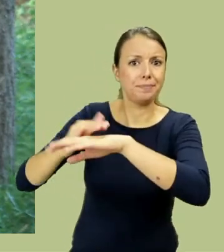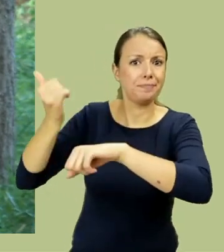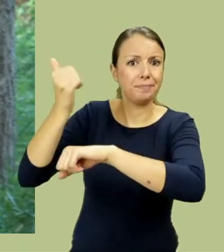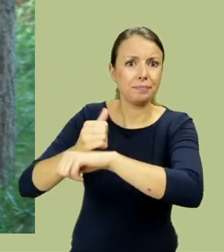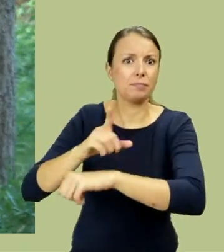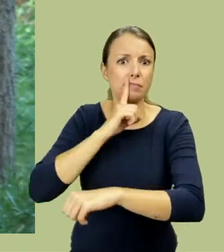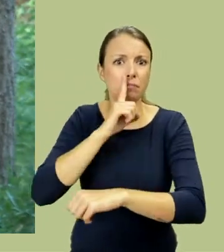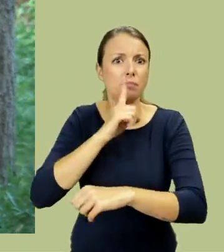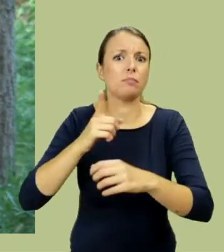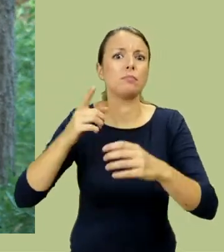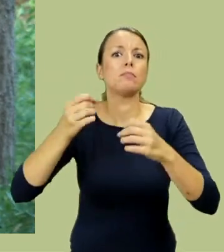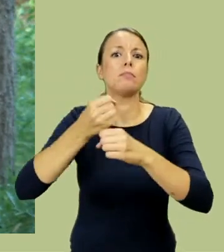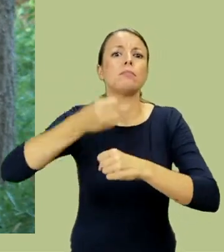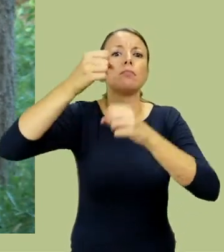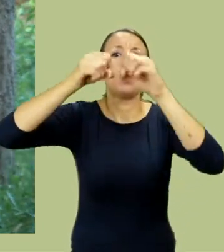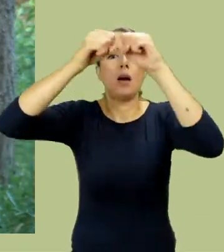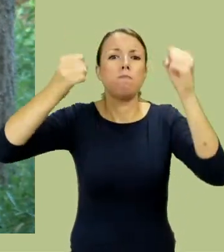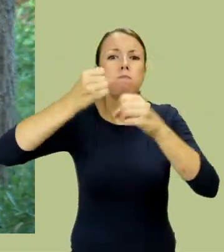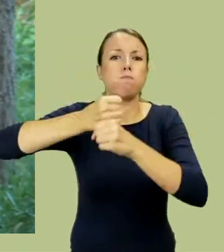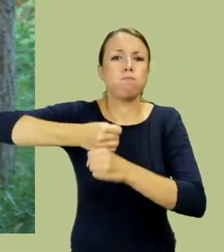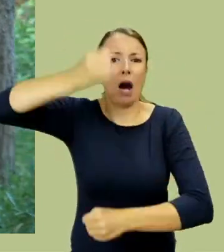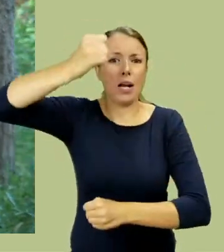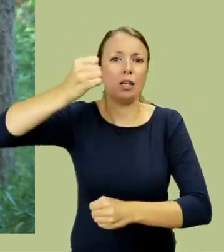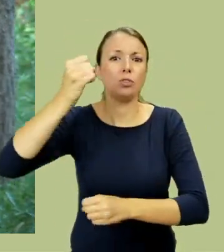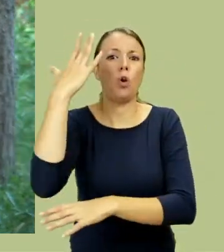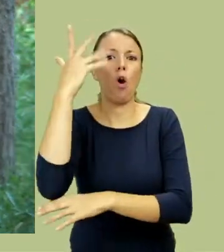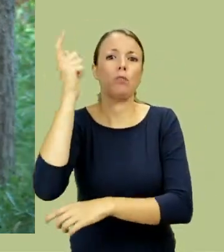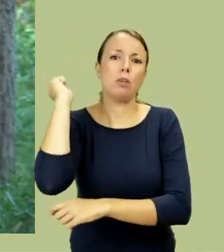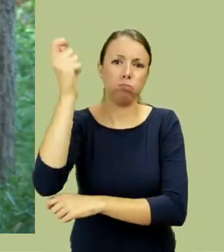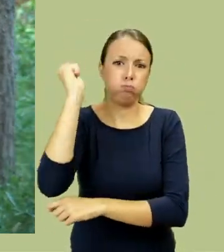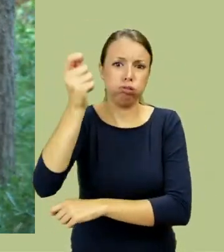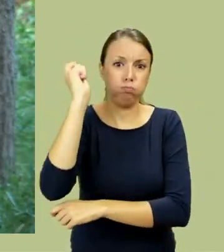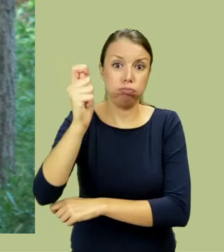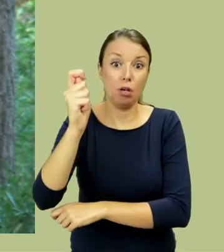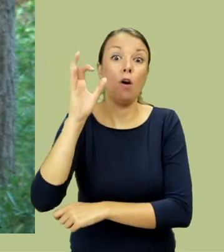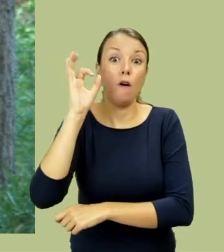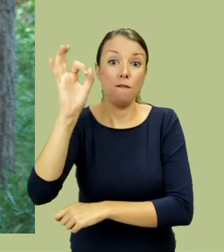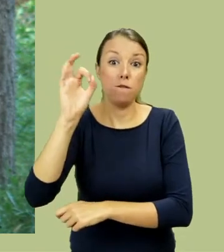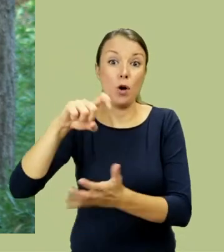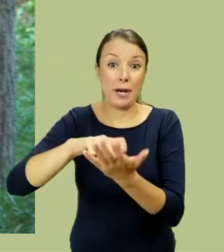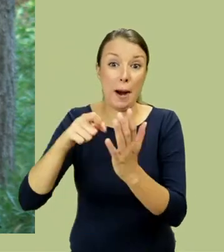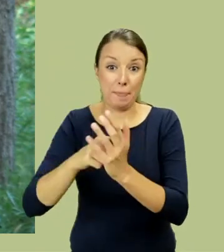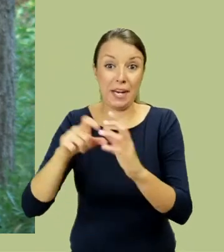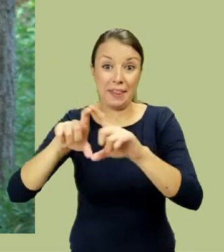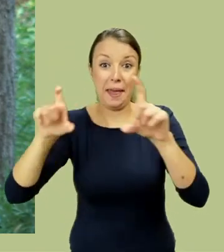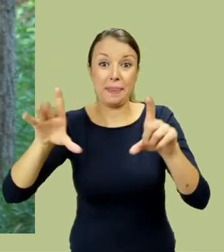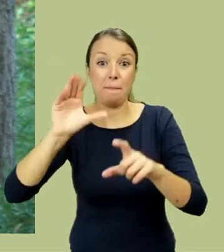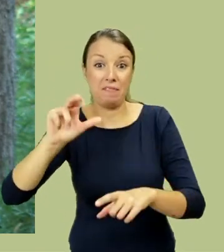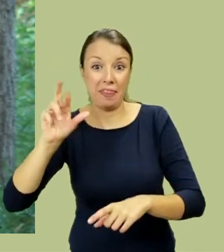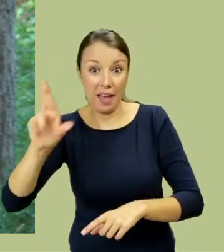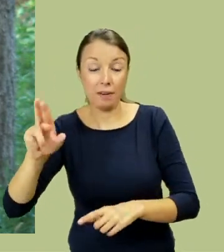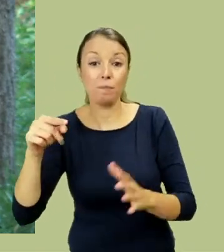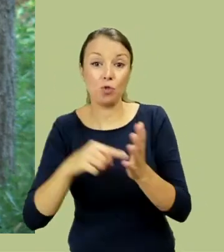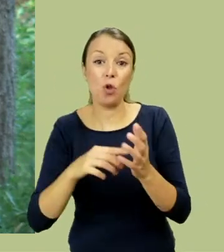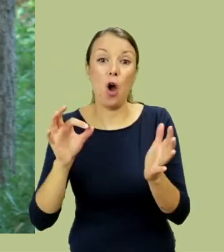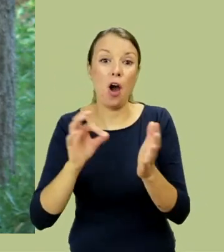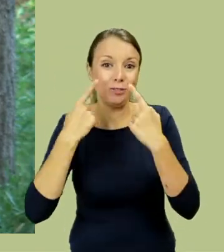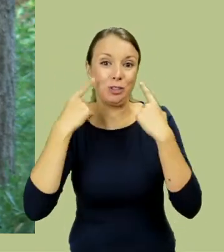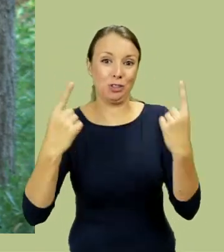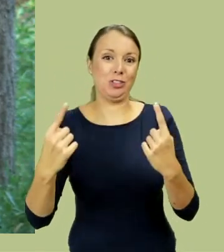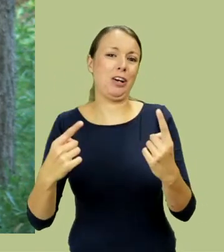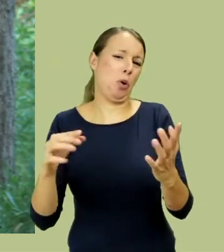parasolkami w okno jego gabinetu w Belwederze. Taka jest przynajmniej anegdota. Natomiast sama